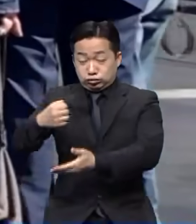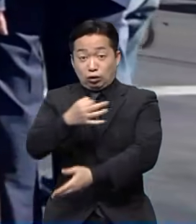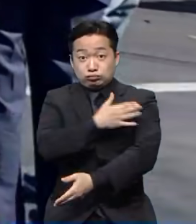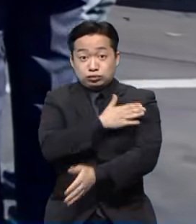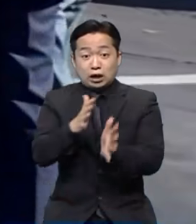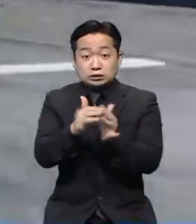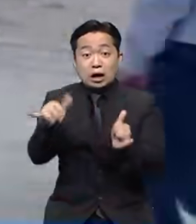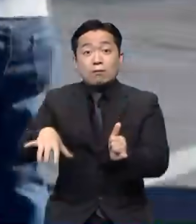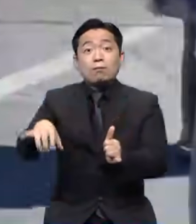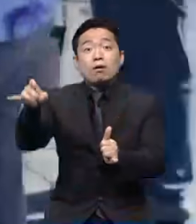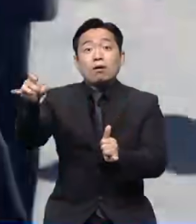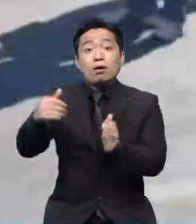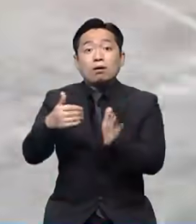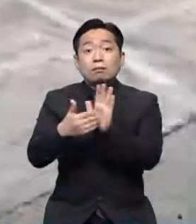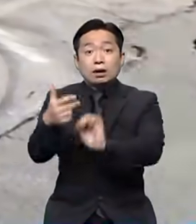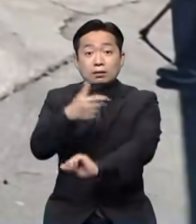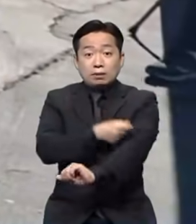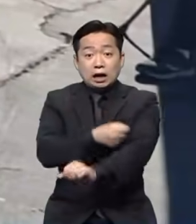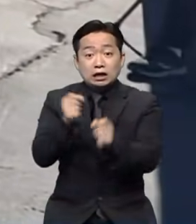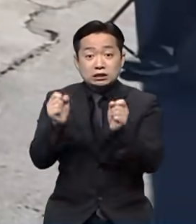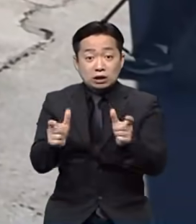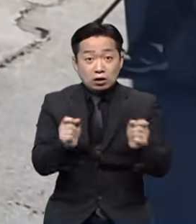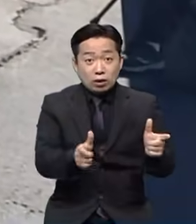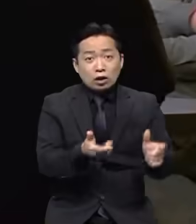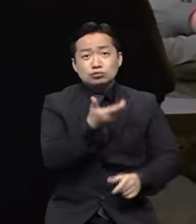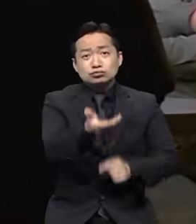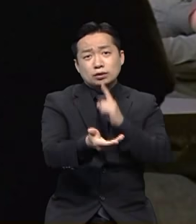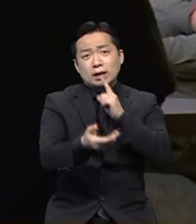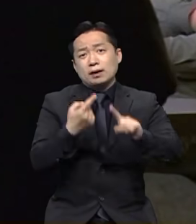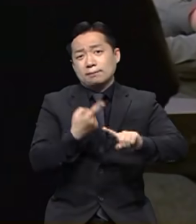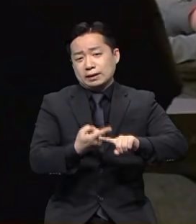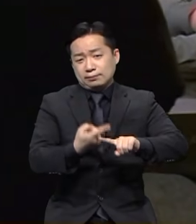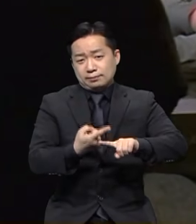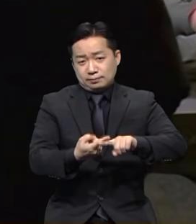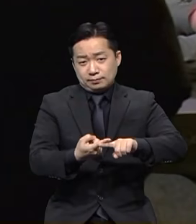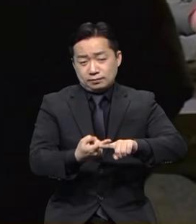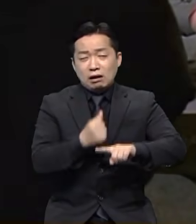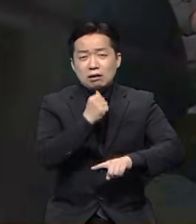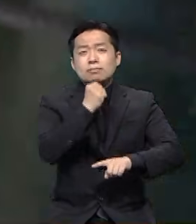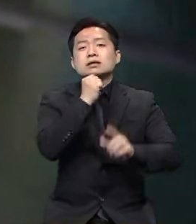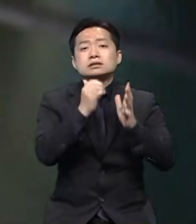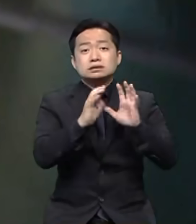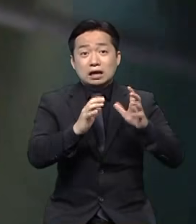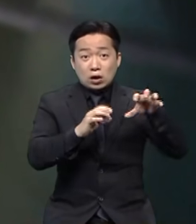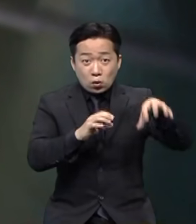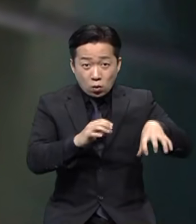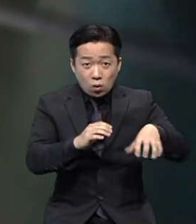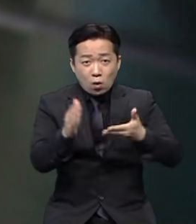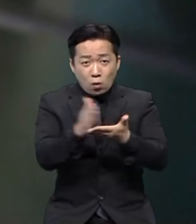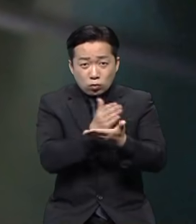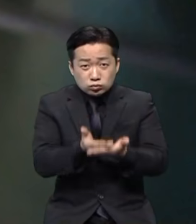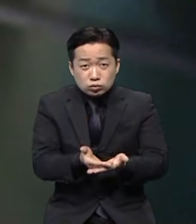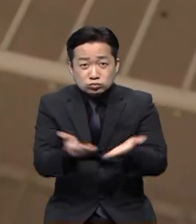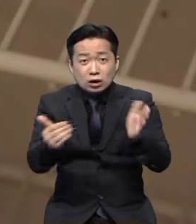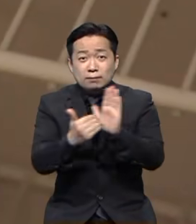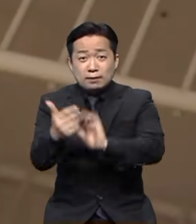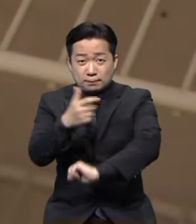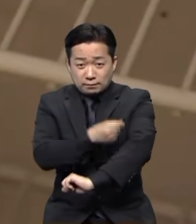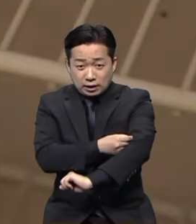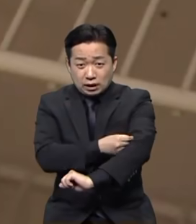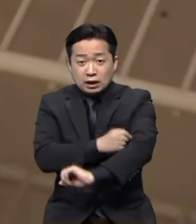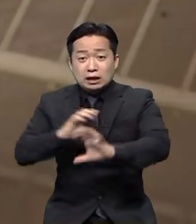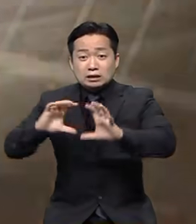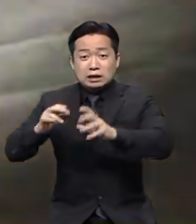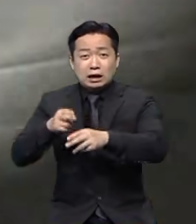부유층들에게 우선적으로 백신 접종의 기회가 주어지는 셈이기 때문입니다. 가난한 나라에도 골고루 분배돼야 할 백신이 일부